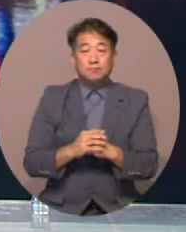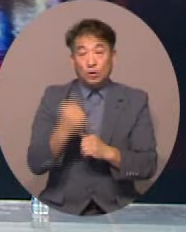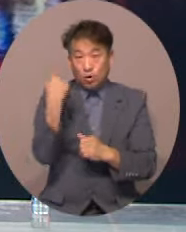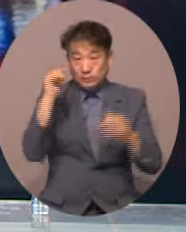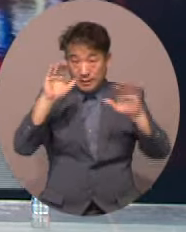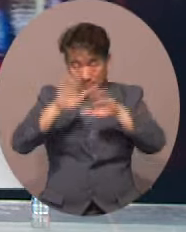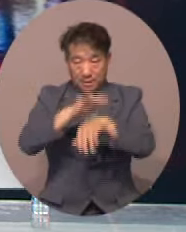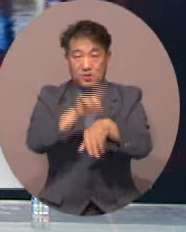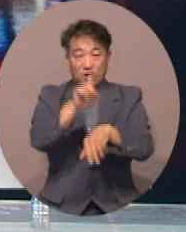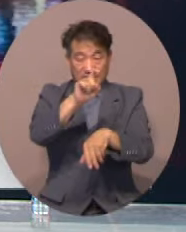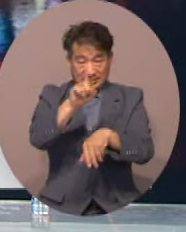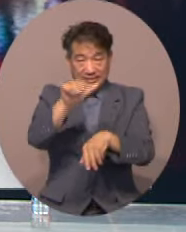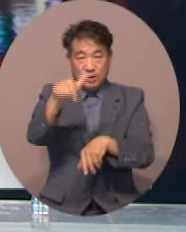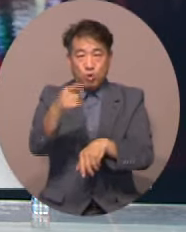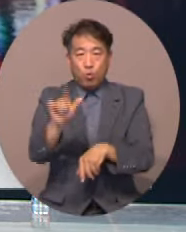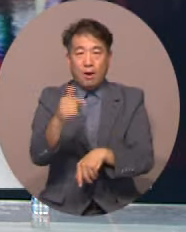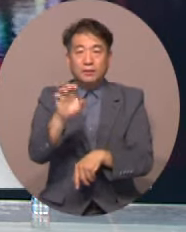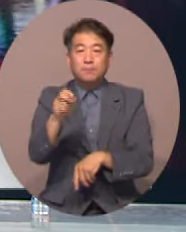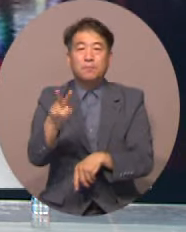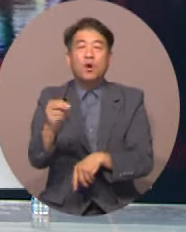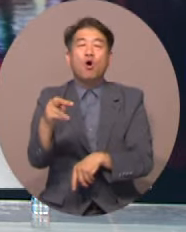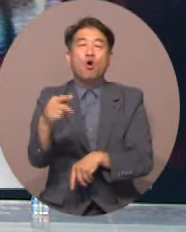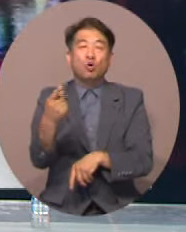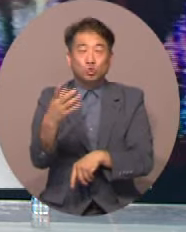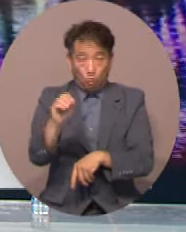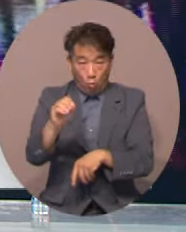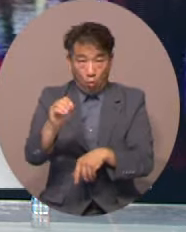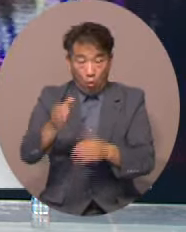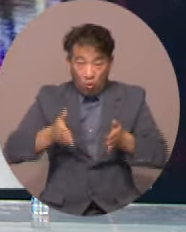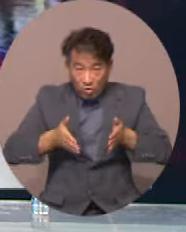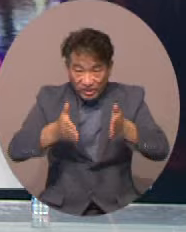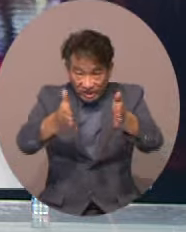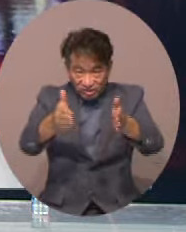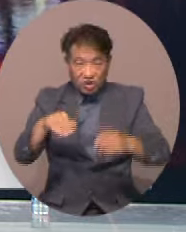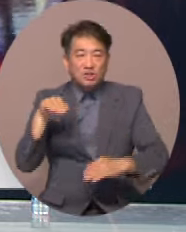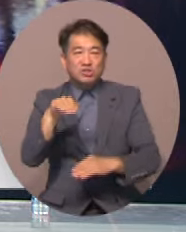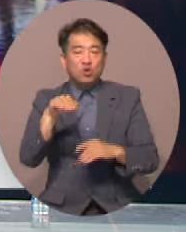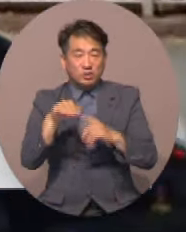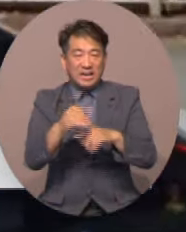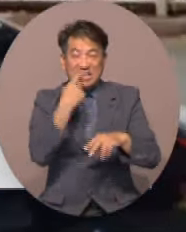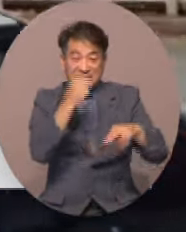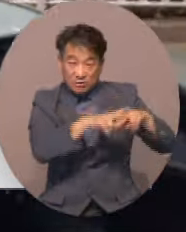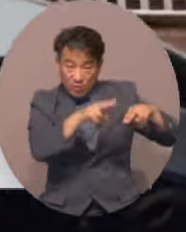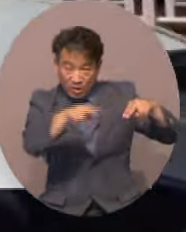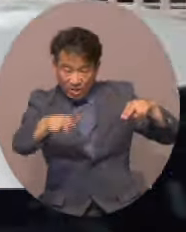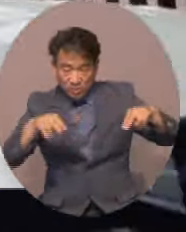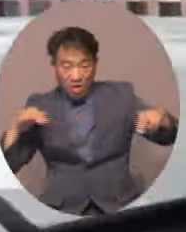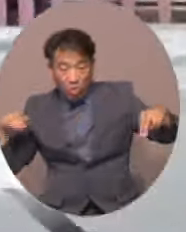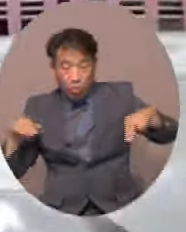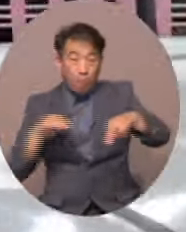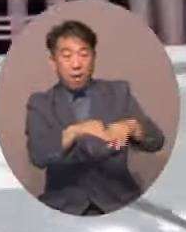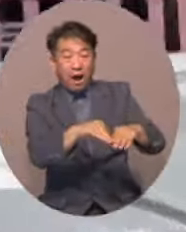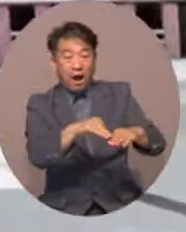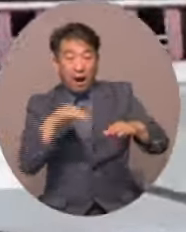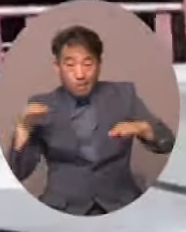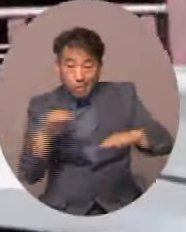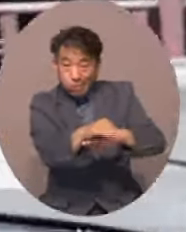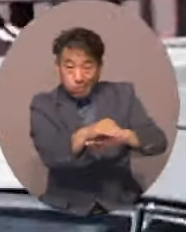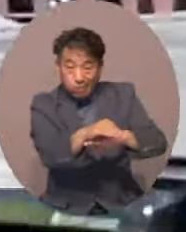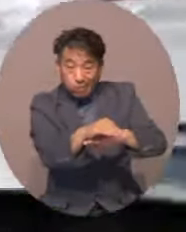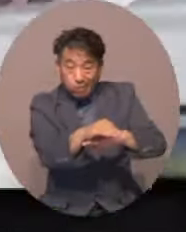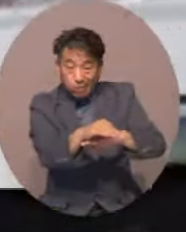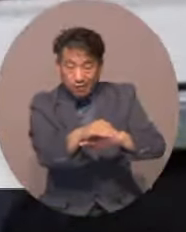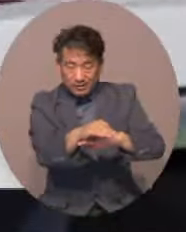어젯밤 11시쯤 대전시 관평동 현대 아울렛 인근 도로에서 승용차가 횡단보도와 인도로 돌진에 난간을